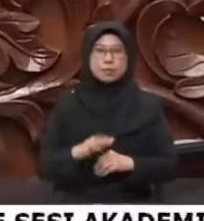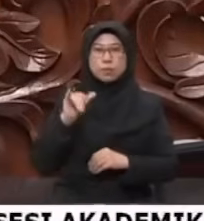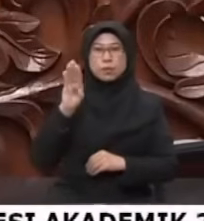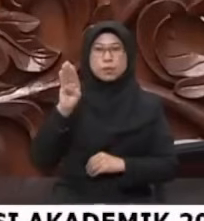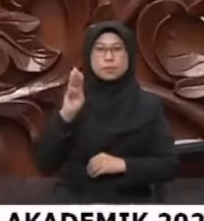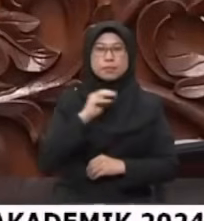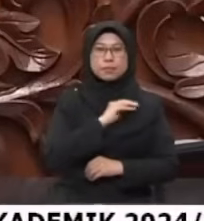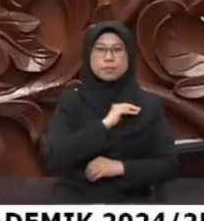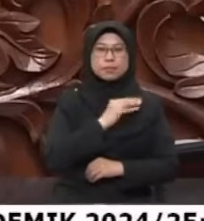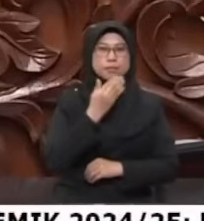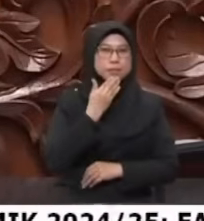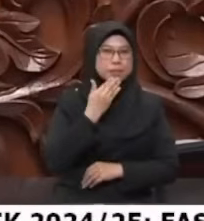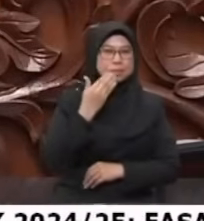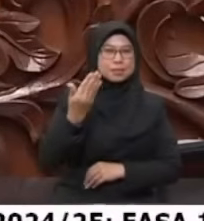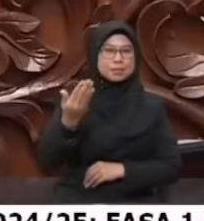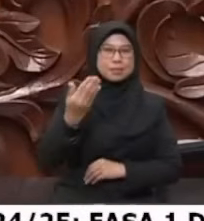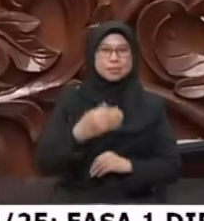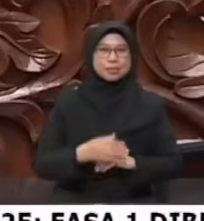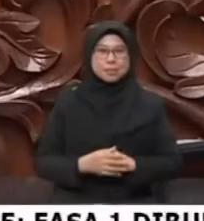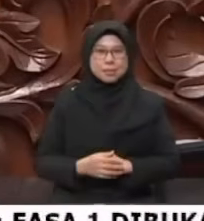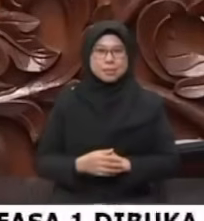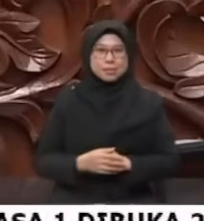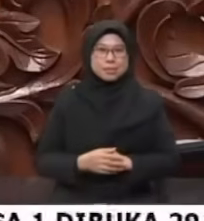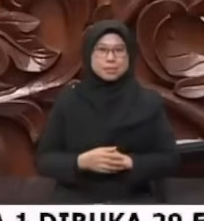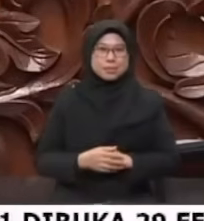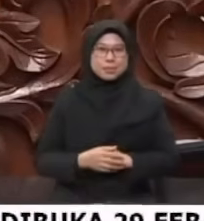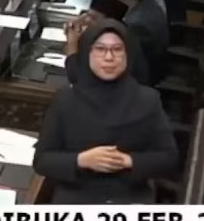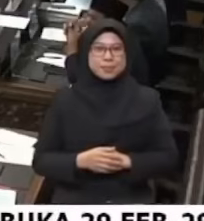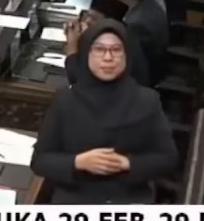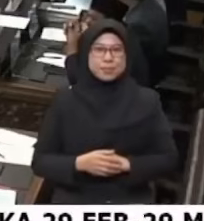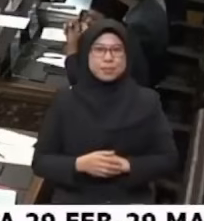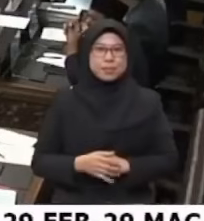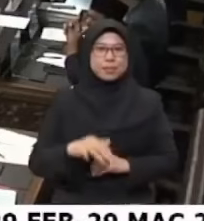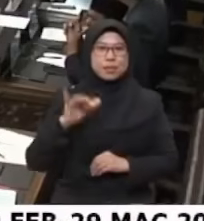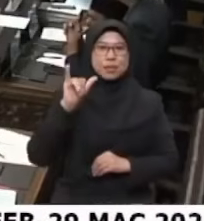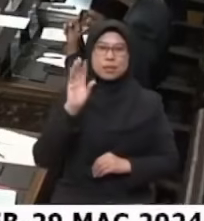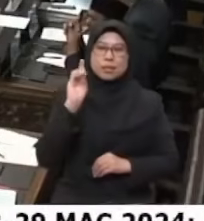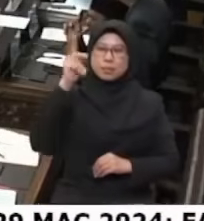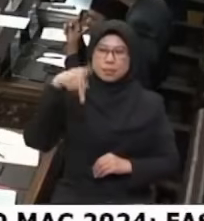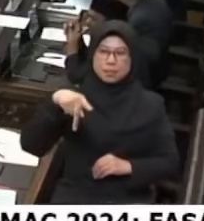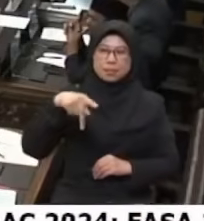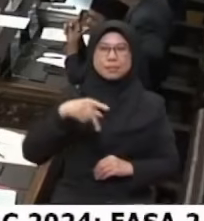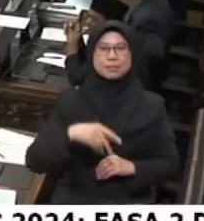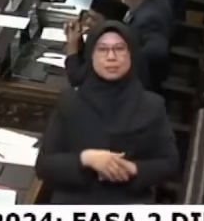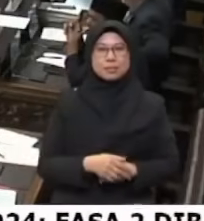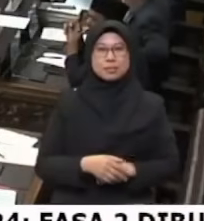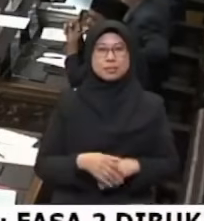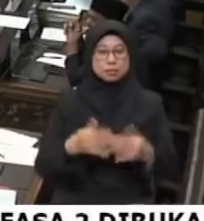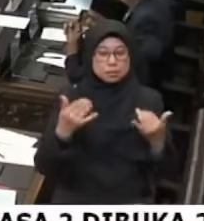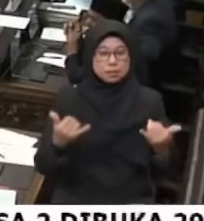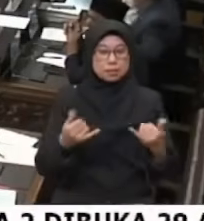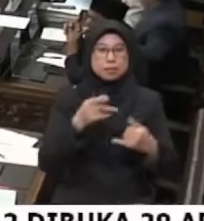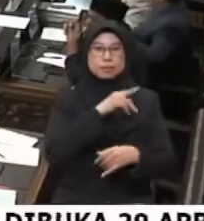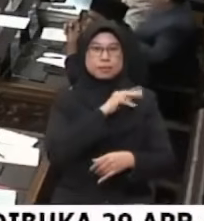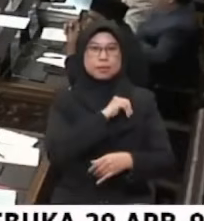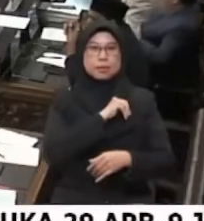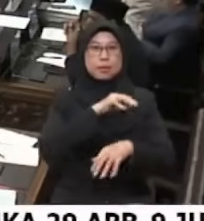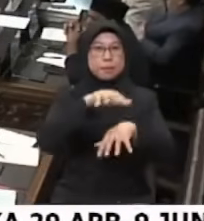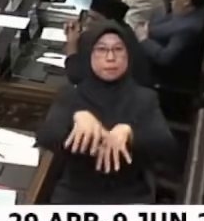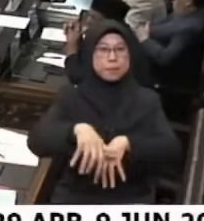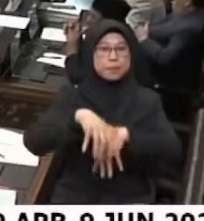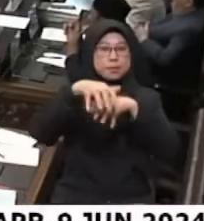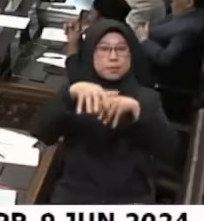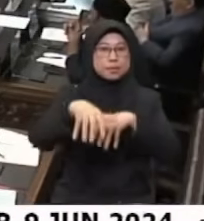menteri Terima kasih yang dipertua Pada masa ini Kementerian Pertanian dan